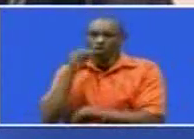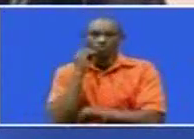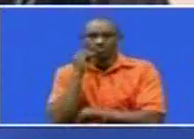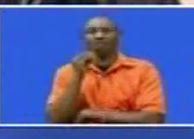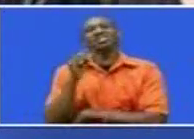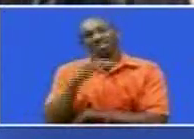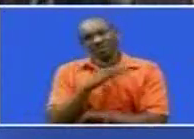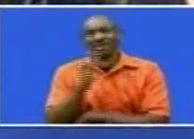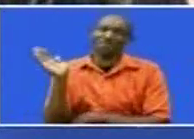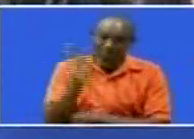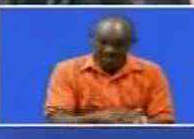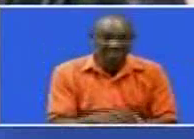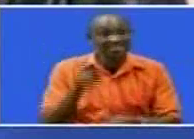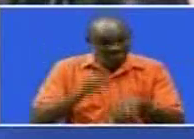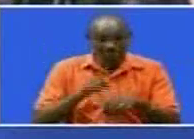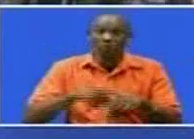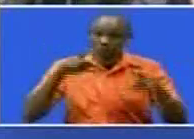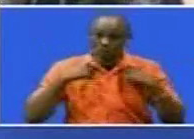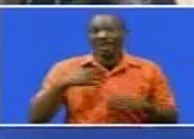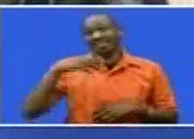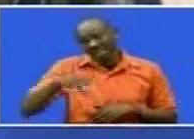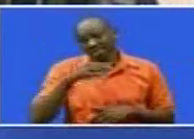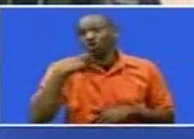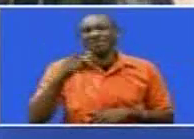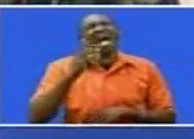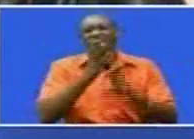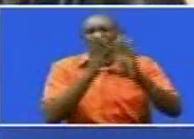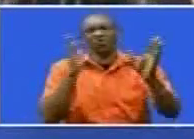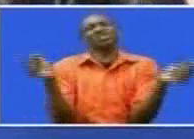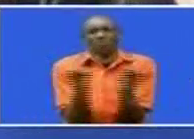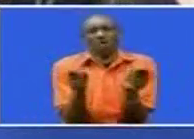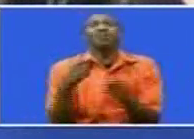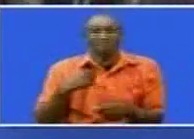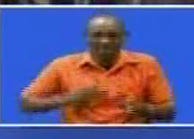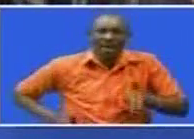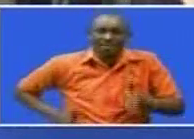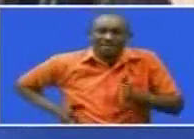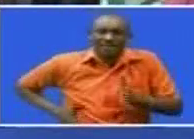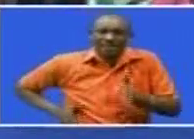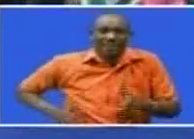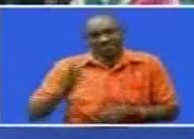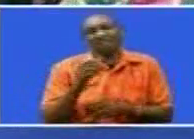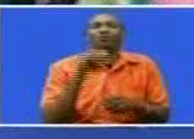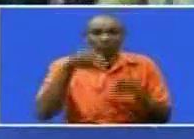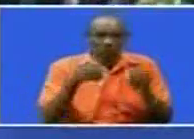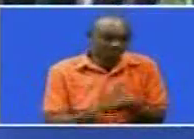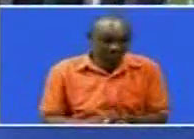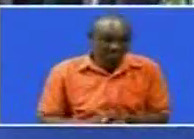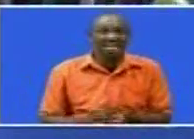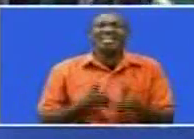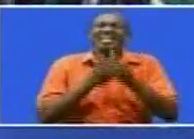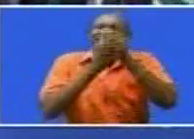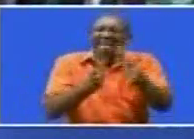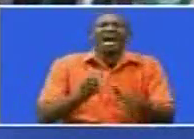nikaja jioni baada ya kuambiwa na mwanangu kuwa mama hakuna foleni, sasa uje upige. Kiongozi mchague